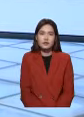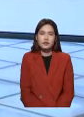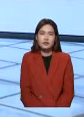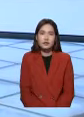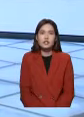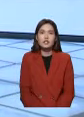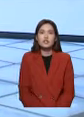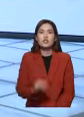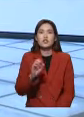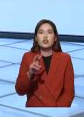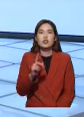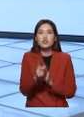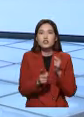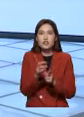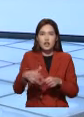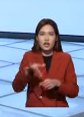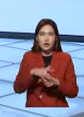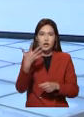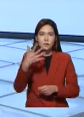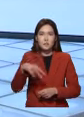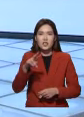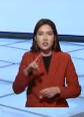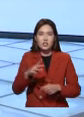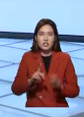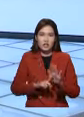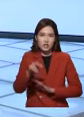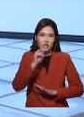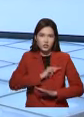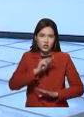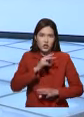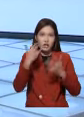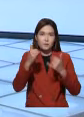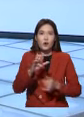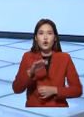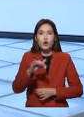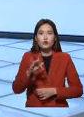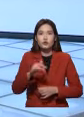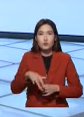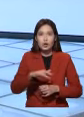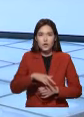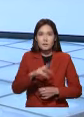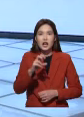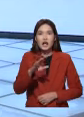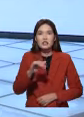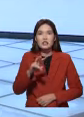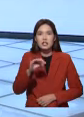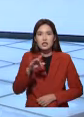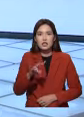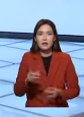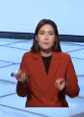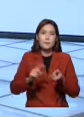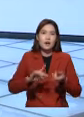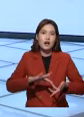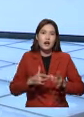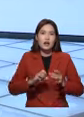Жезқазған қаласында 5G желісі іске қосылады. Бүгін Ұлытау облысының әкімдігі мен Қазтелеком арасында өңірде байланыс пен интернетті дамыту